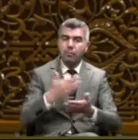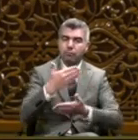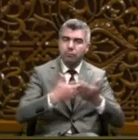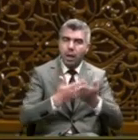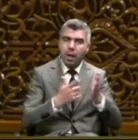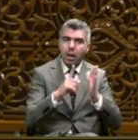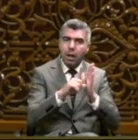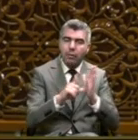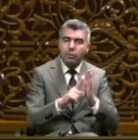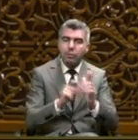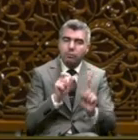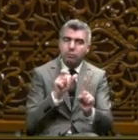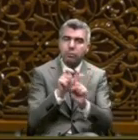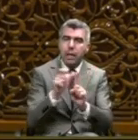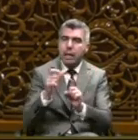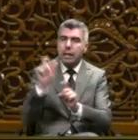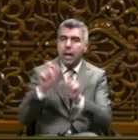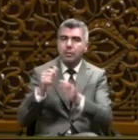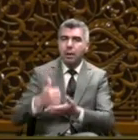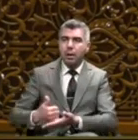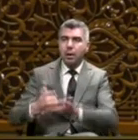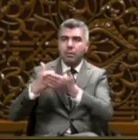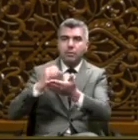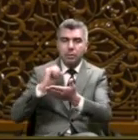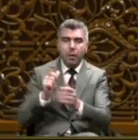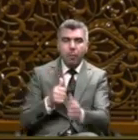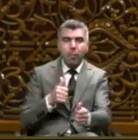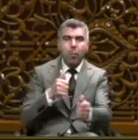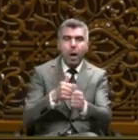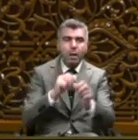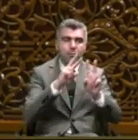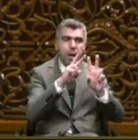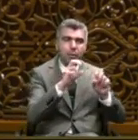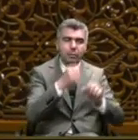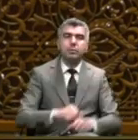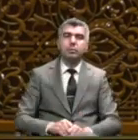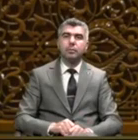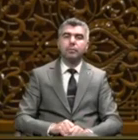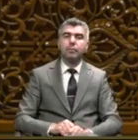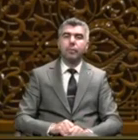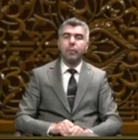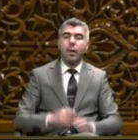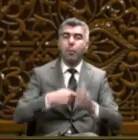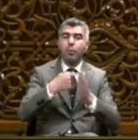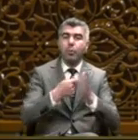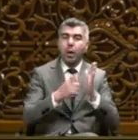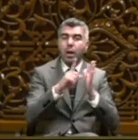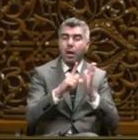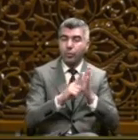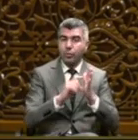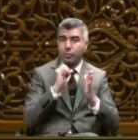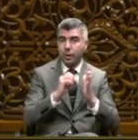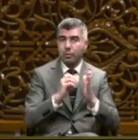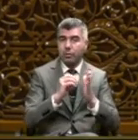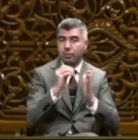تهدف الى حمايه القدره الشرائيه للمواطن او من خلال المواكبه والمراقبه في هذا الاطار جئت بمشروع المرسوم المتعلق